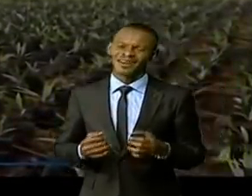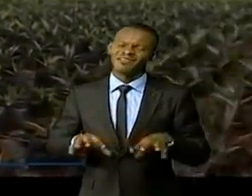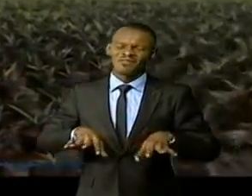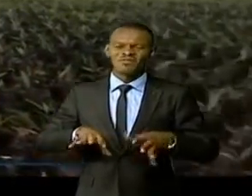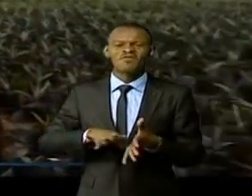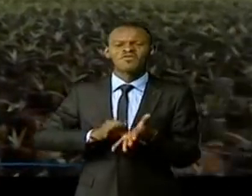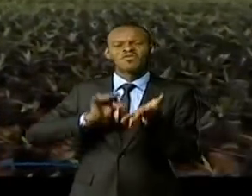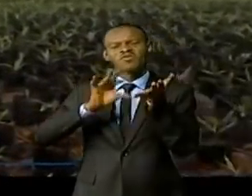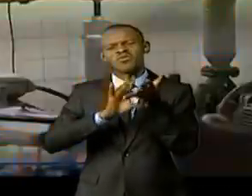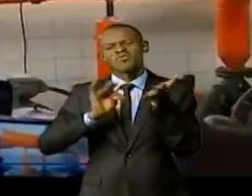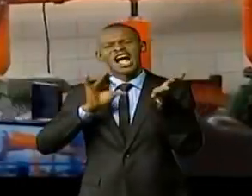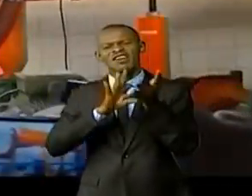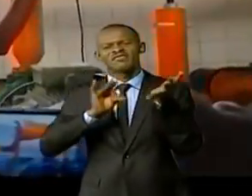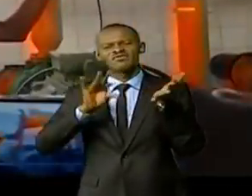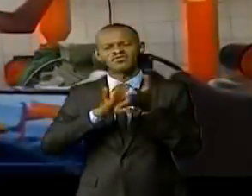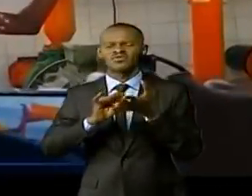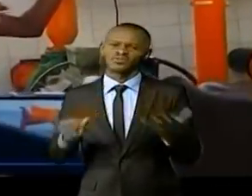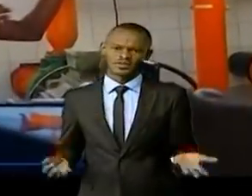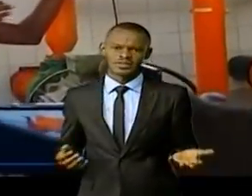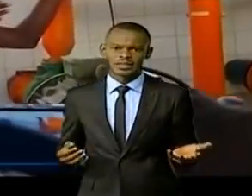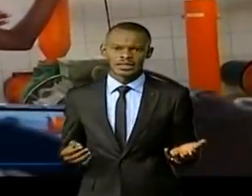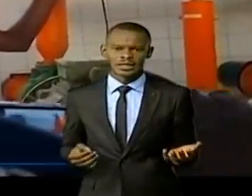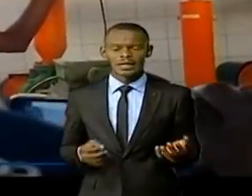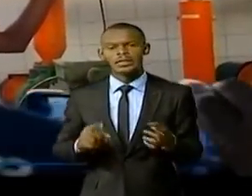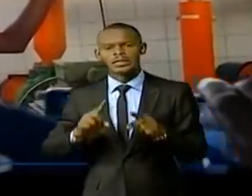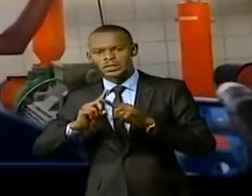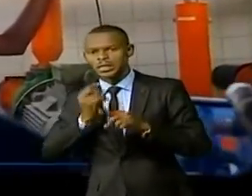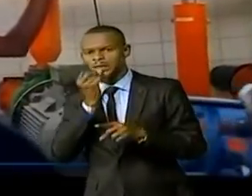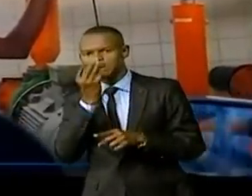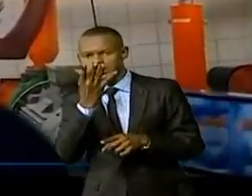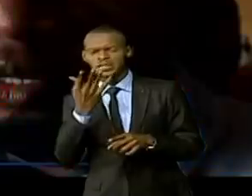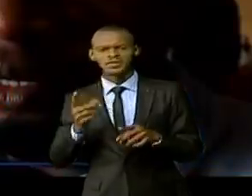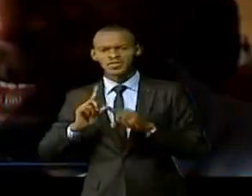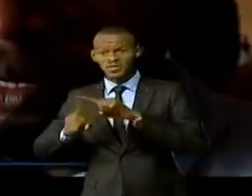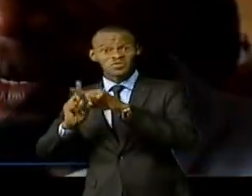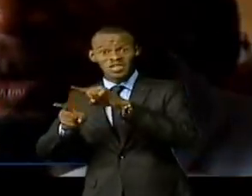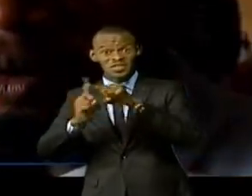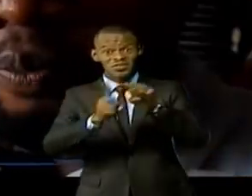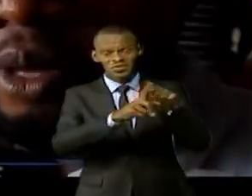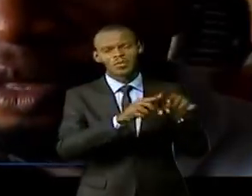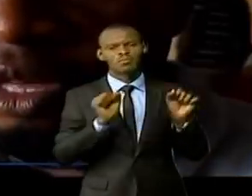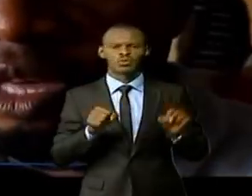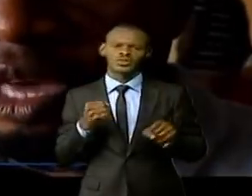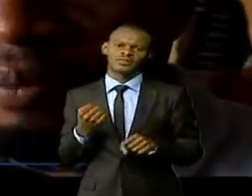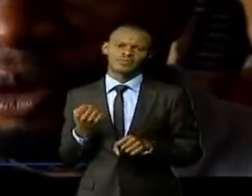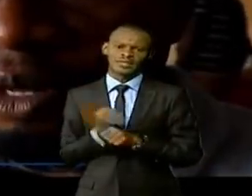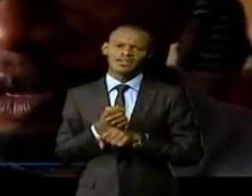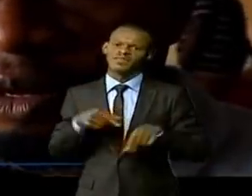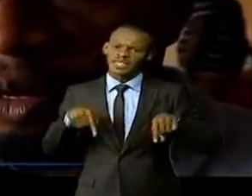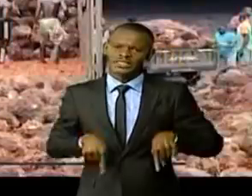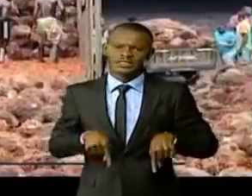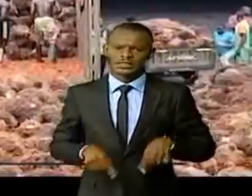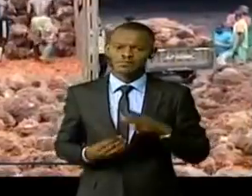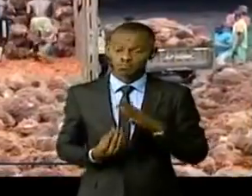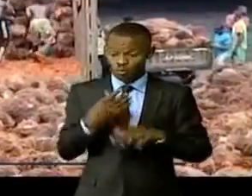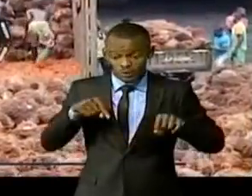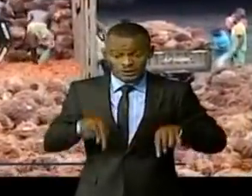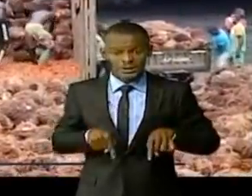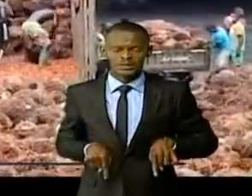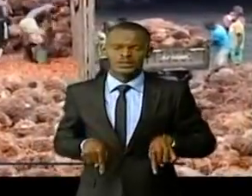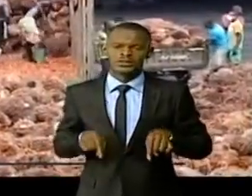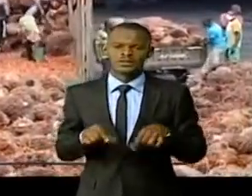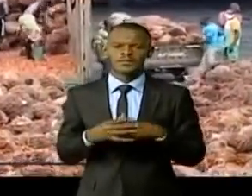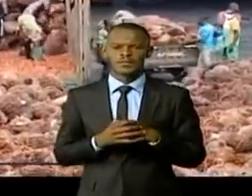loin, une usine des traitements des eaux qui permet d'arroser. À chaque visite, on copie ce qui est important pour nous